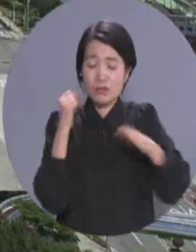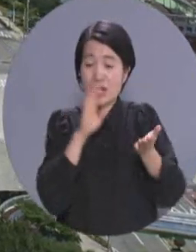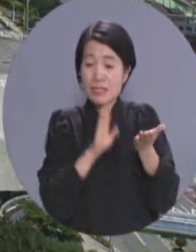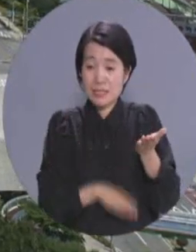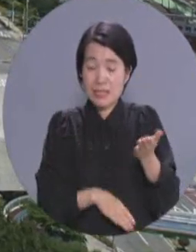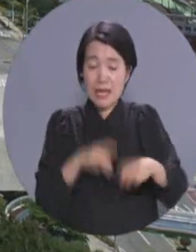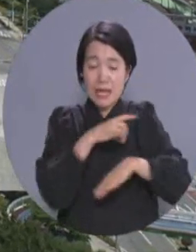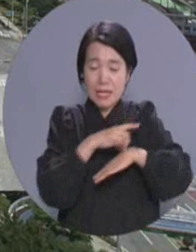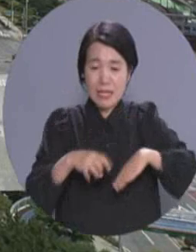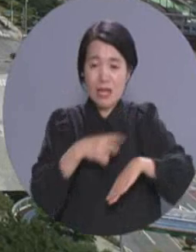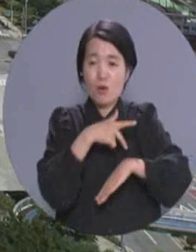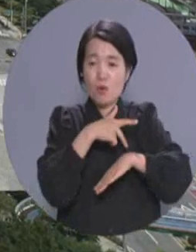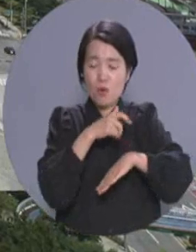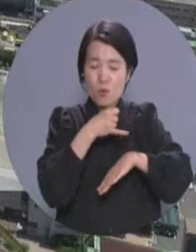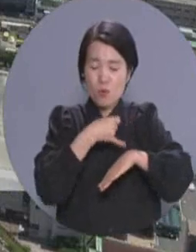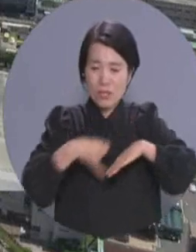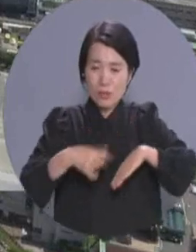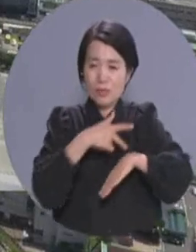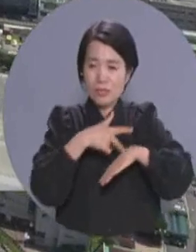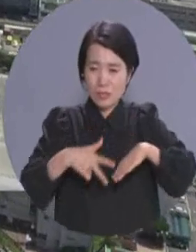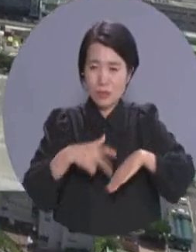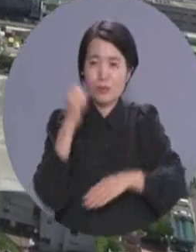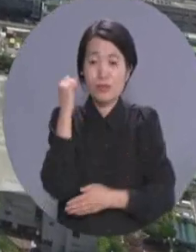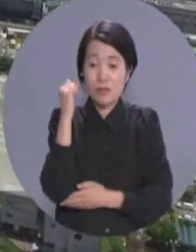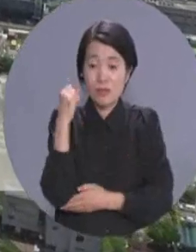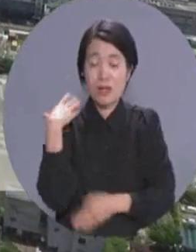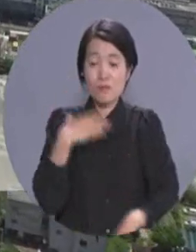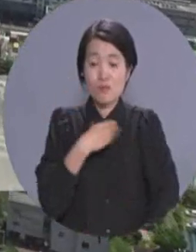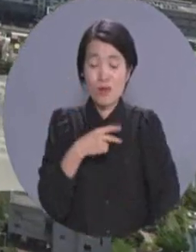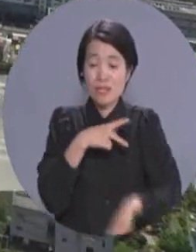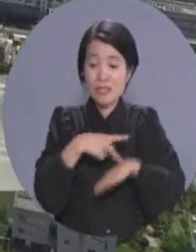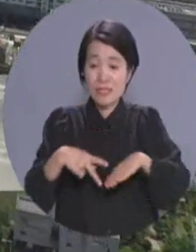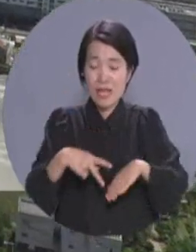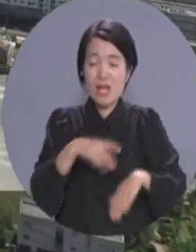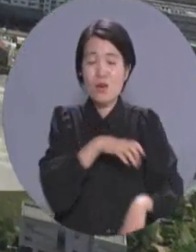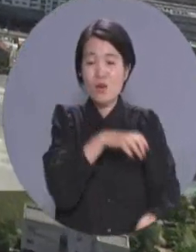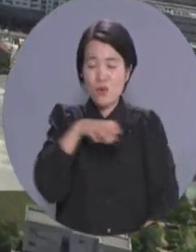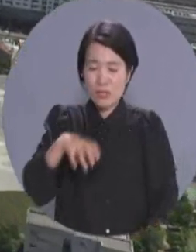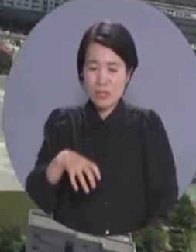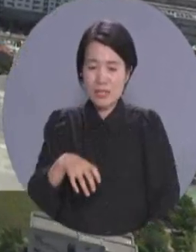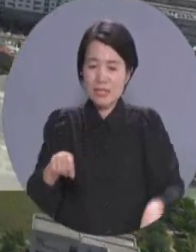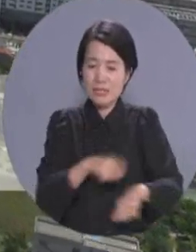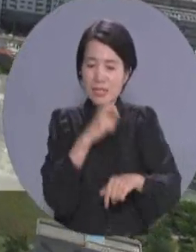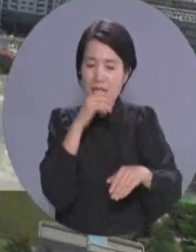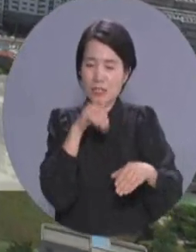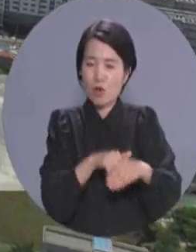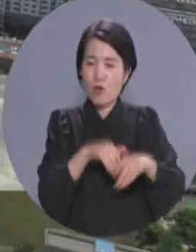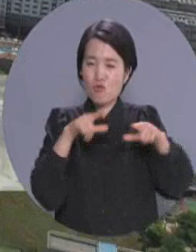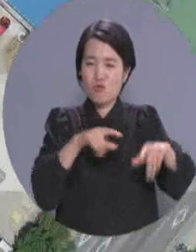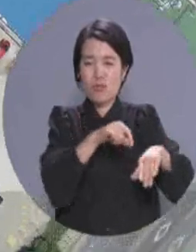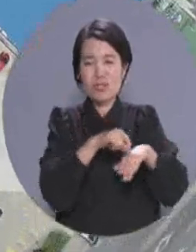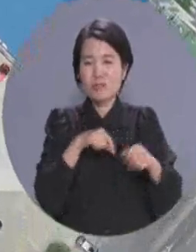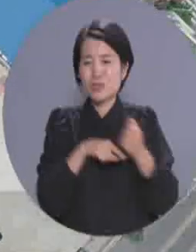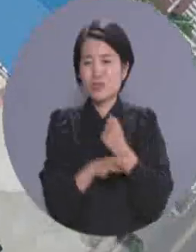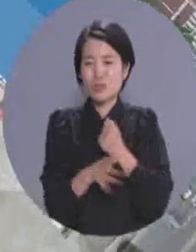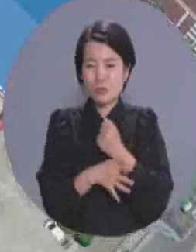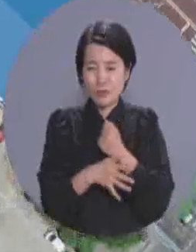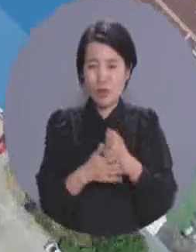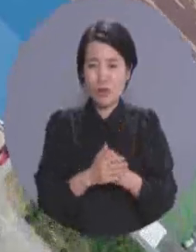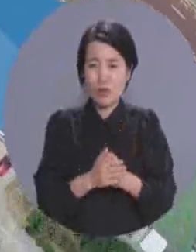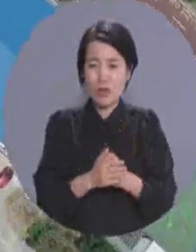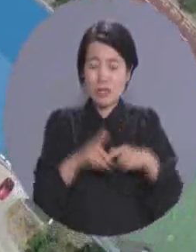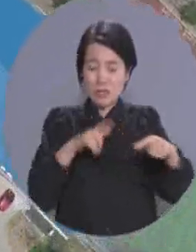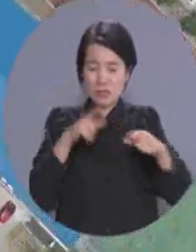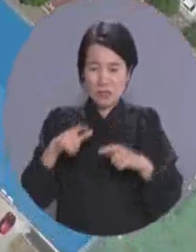미달하는 해남 완도 진도와 영암 무안 신안의 경우에는 특례 선거구를 도입할 의미가 없어